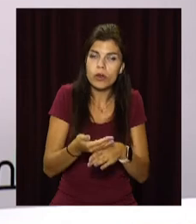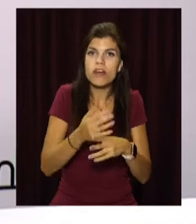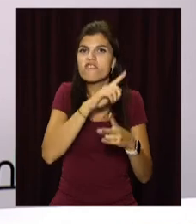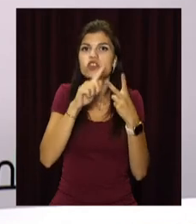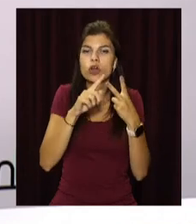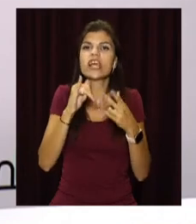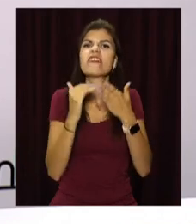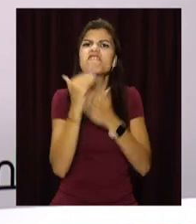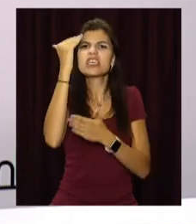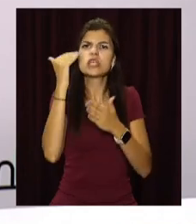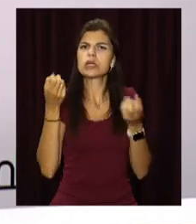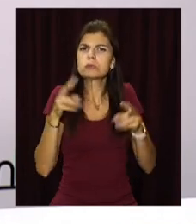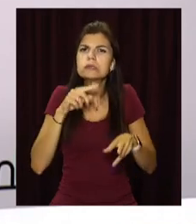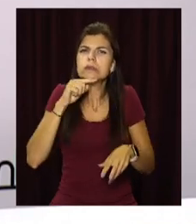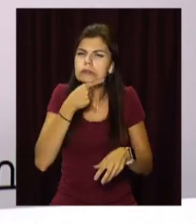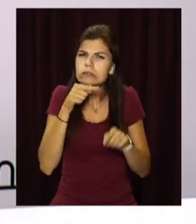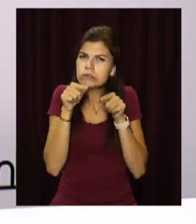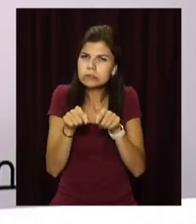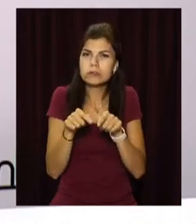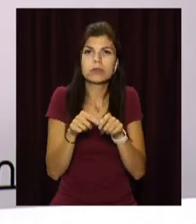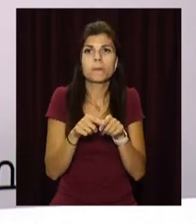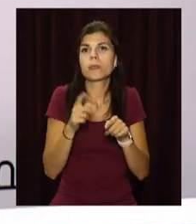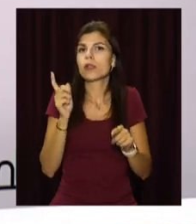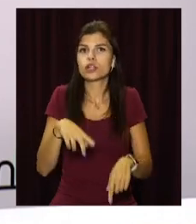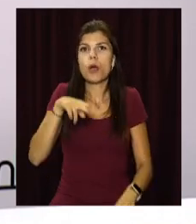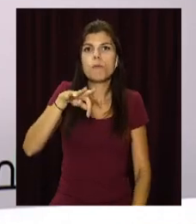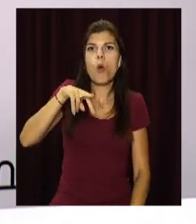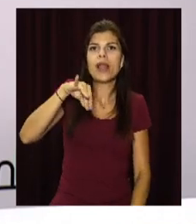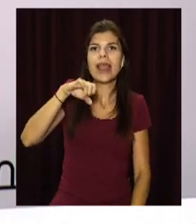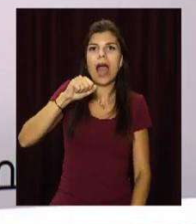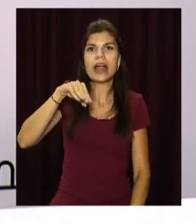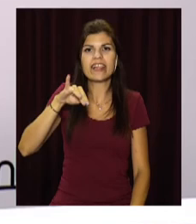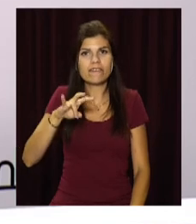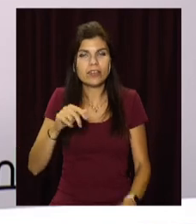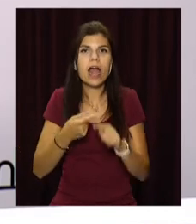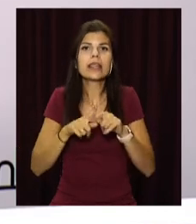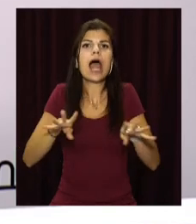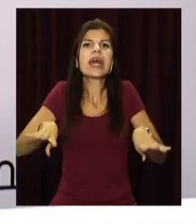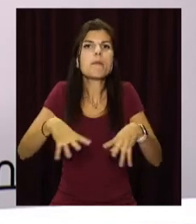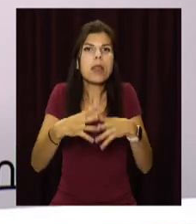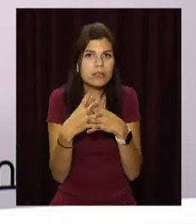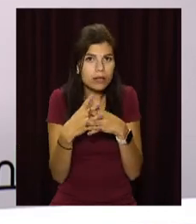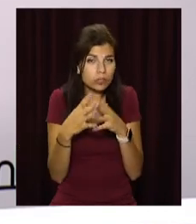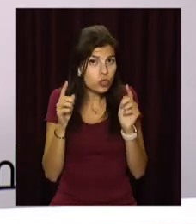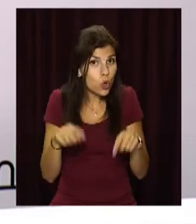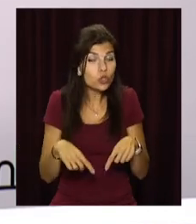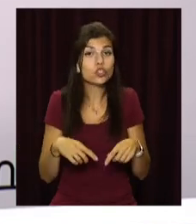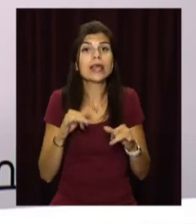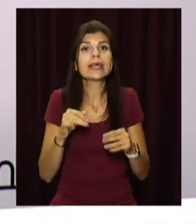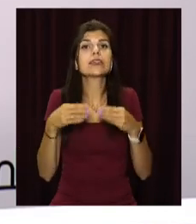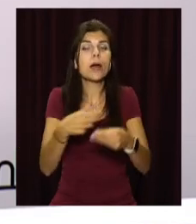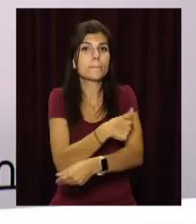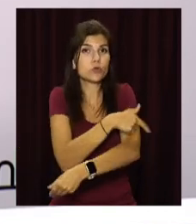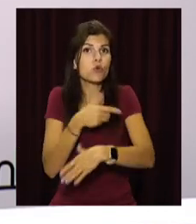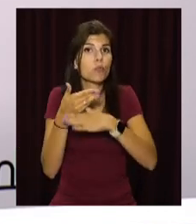і високоспеціалізована третинна, а також паліативна, це медична реабілітація і надання